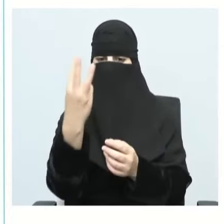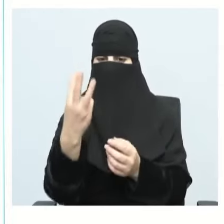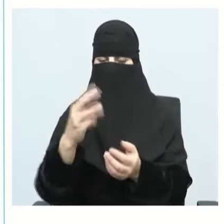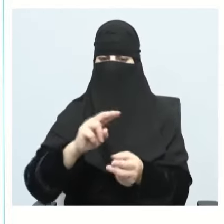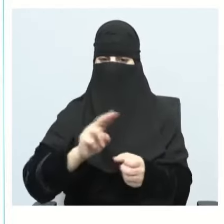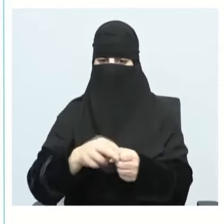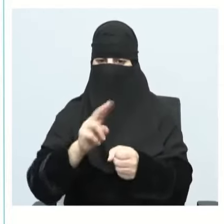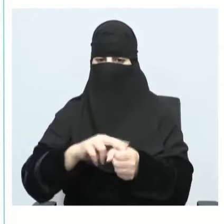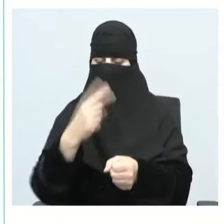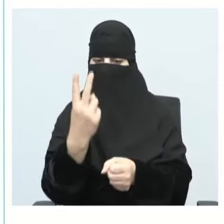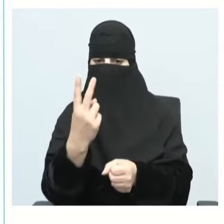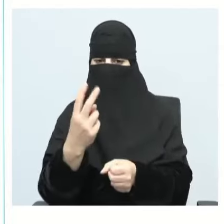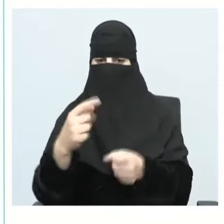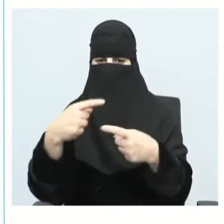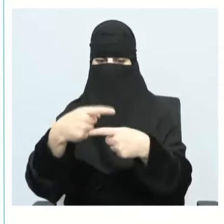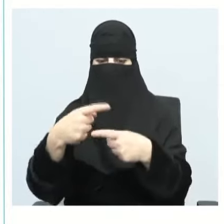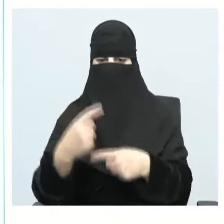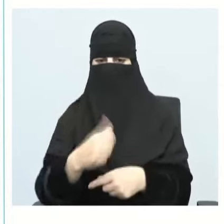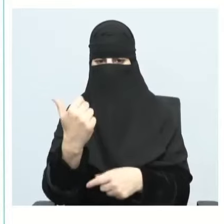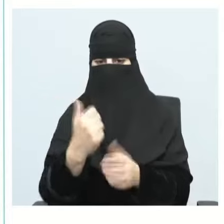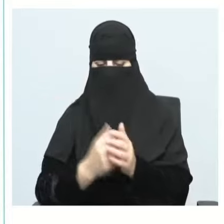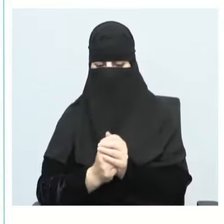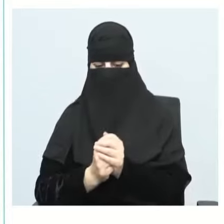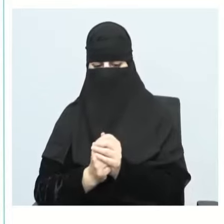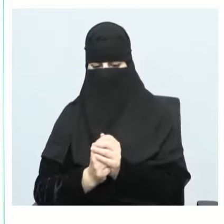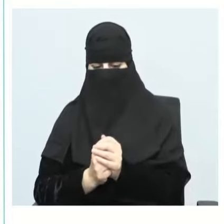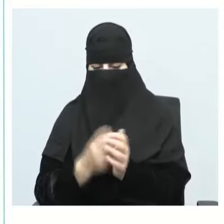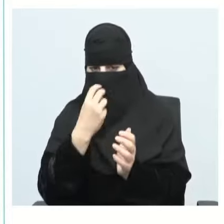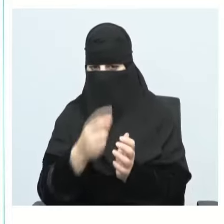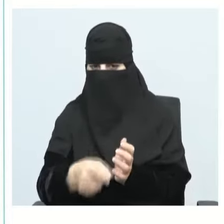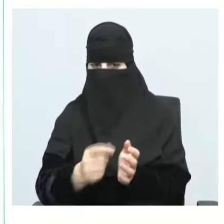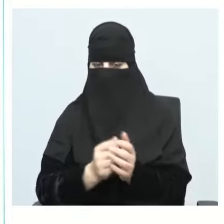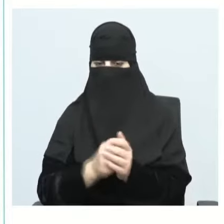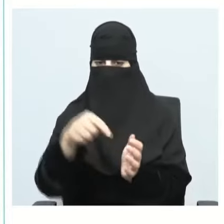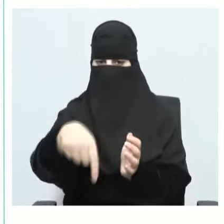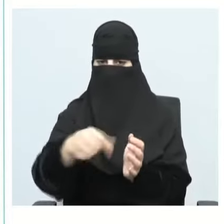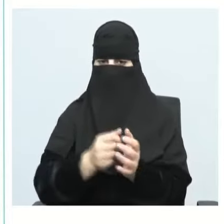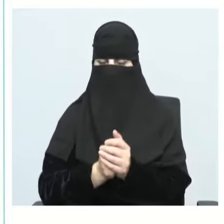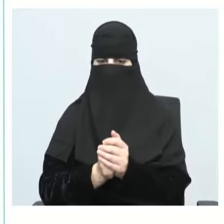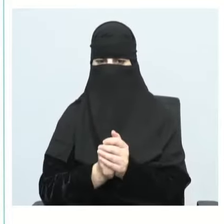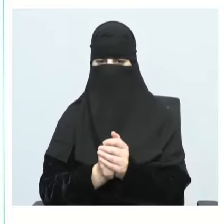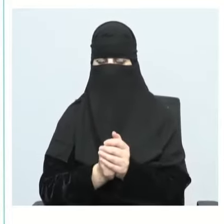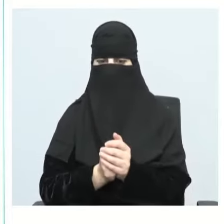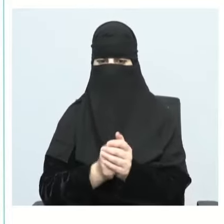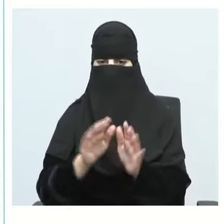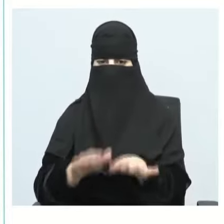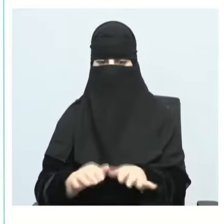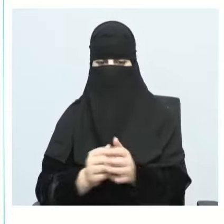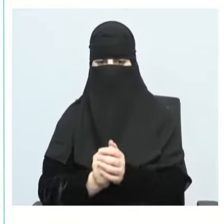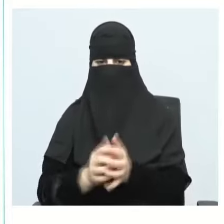مره ثانيه فيصبح الناتج 6 الان هذه الان كما تلاحظون هذه الان هي الموجود